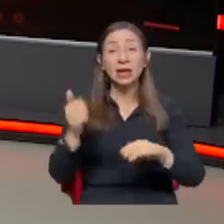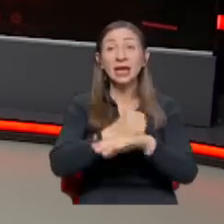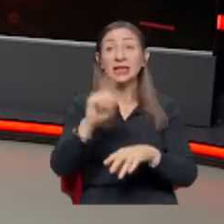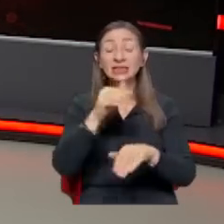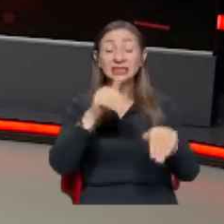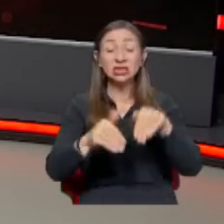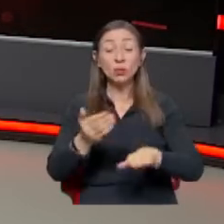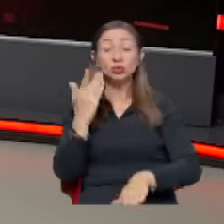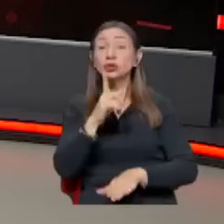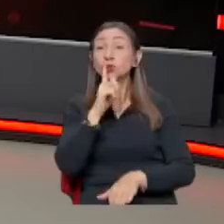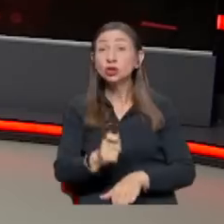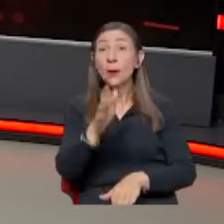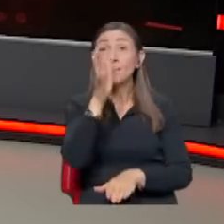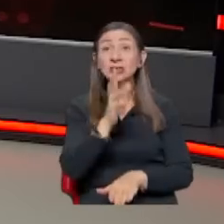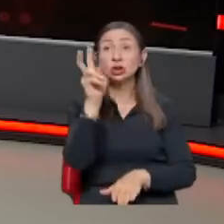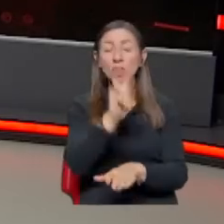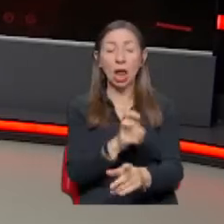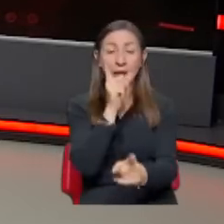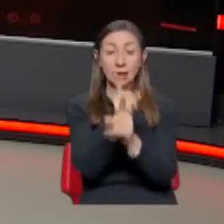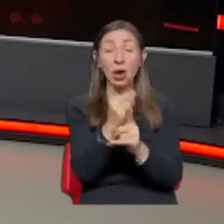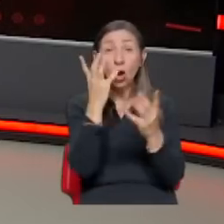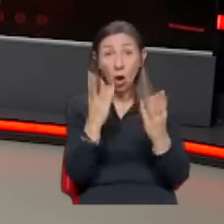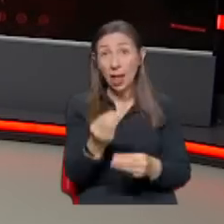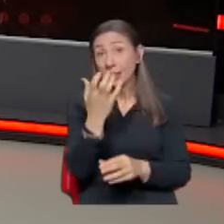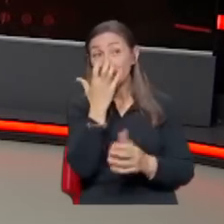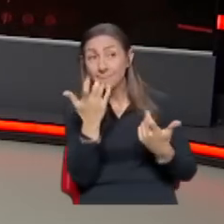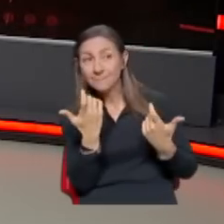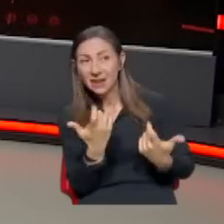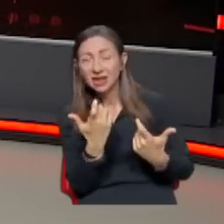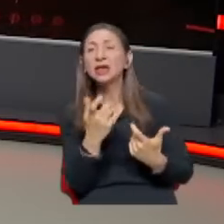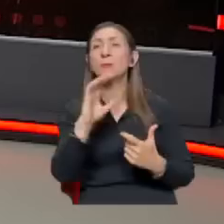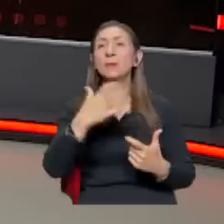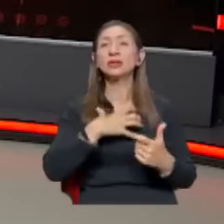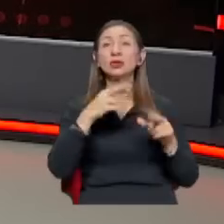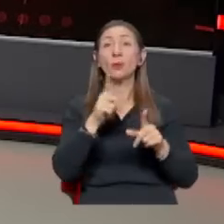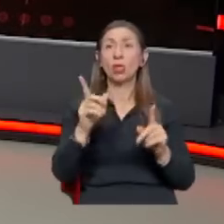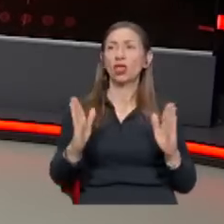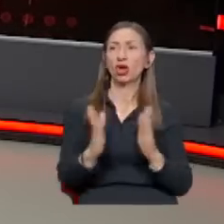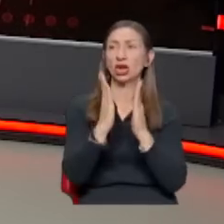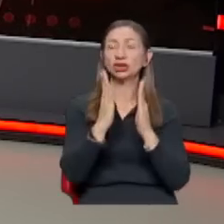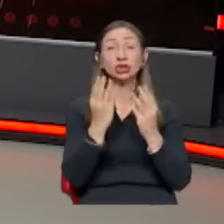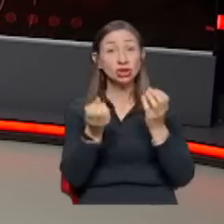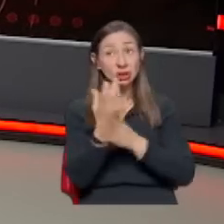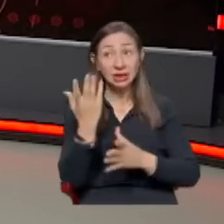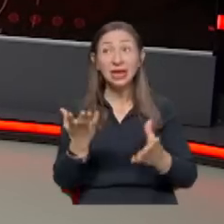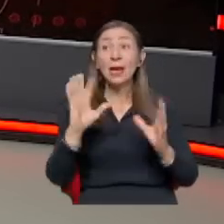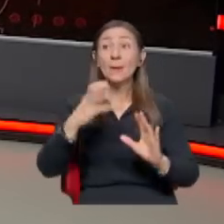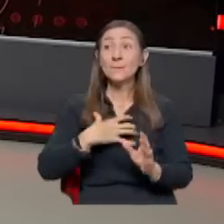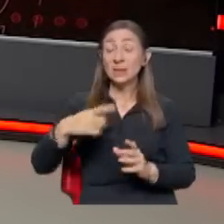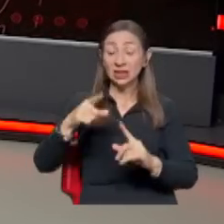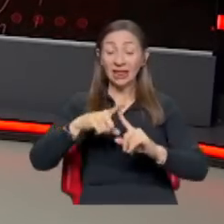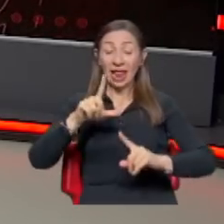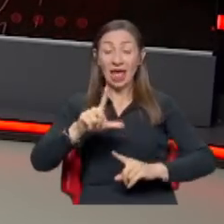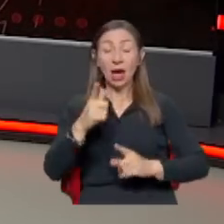seçim öncesi vaadi $500 üzerinden oluşan beklentiye işveren gibi onlar da karşı çıktı. İşveren